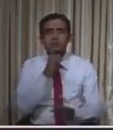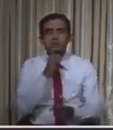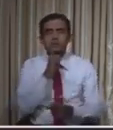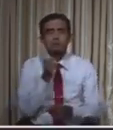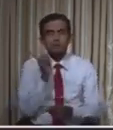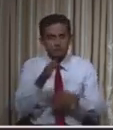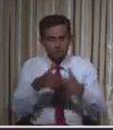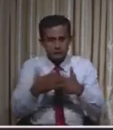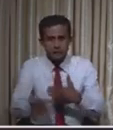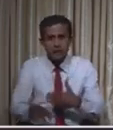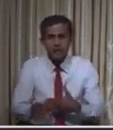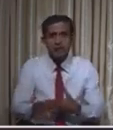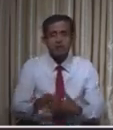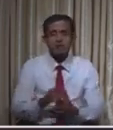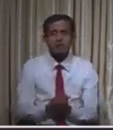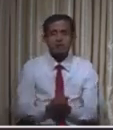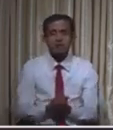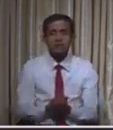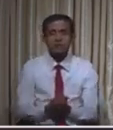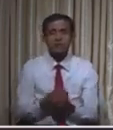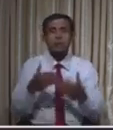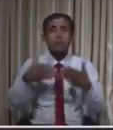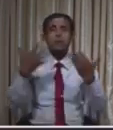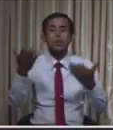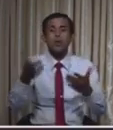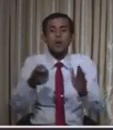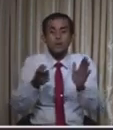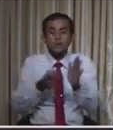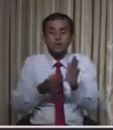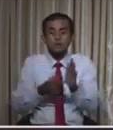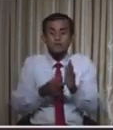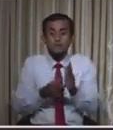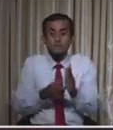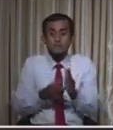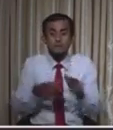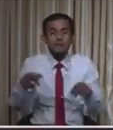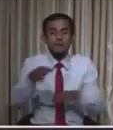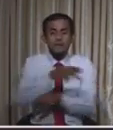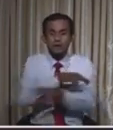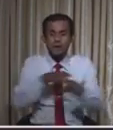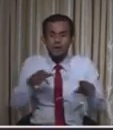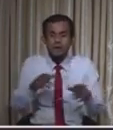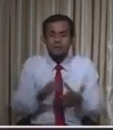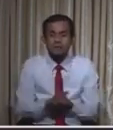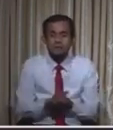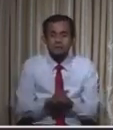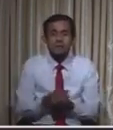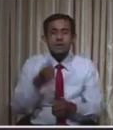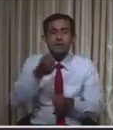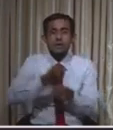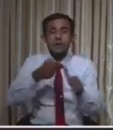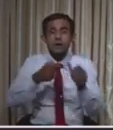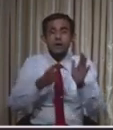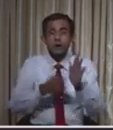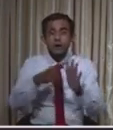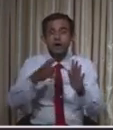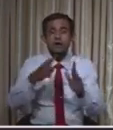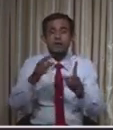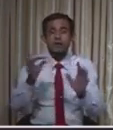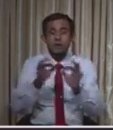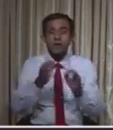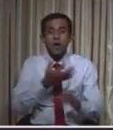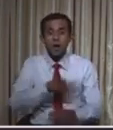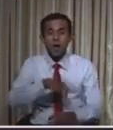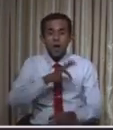දඬුවම් ලබාපු ප්‍රසිද්ධියේ බීමතින් හැසරුණු ඒ ගලබඩත්තේ ඥානසාර හිමියන්ට මේ